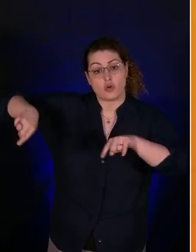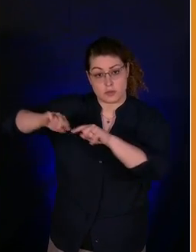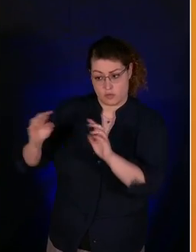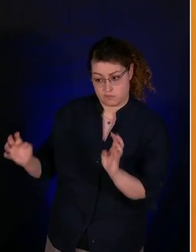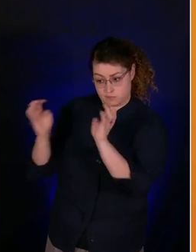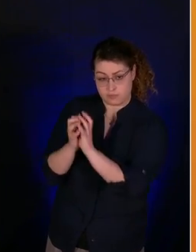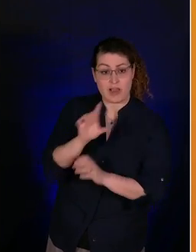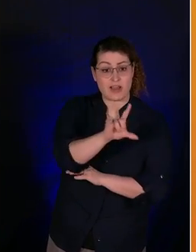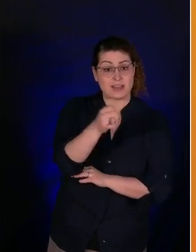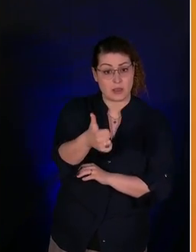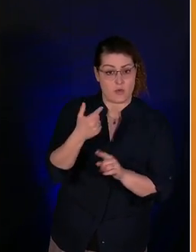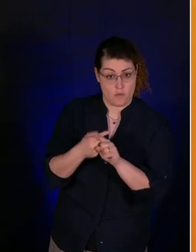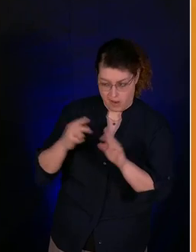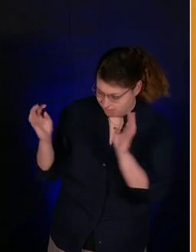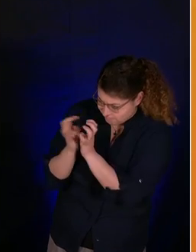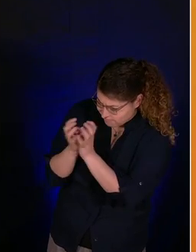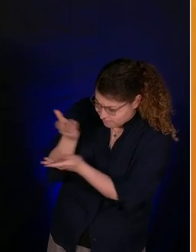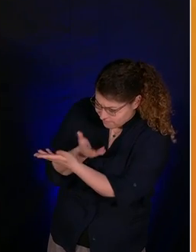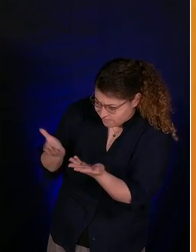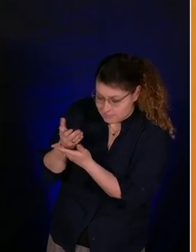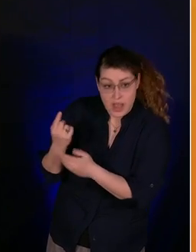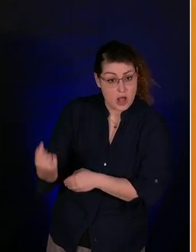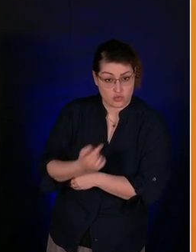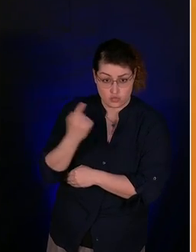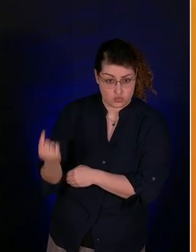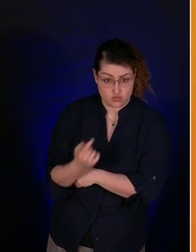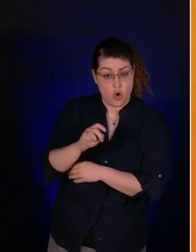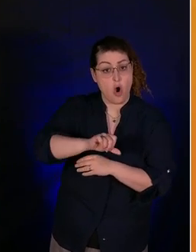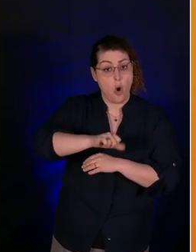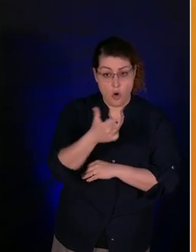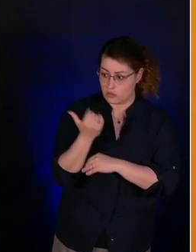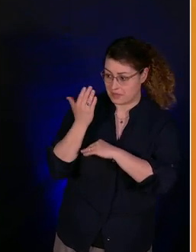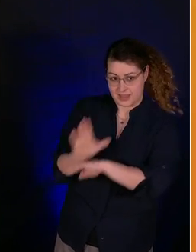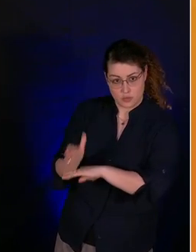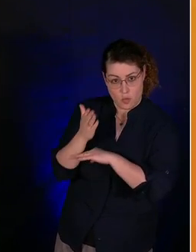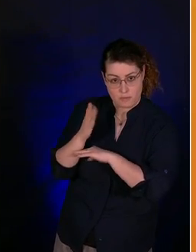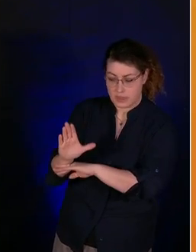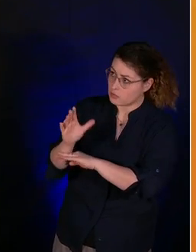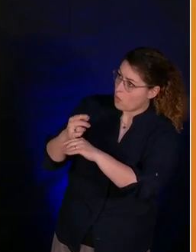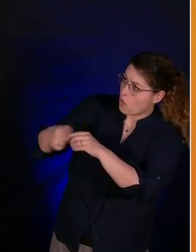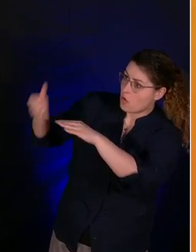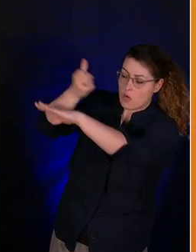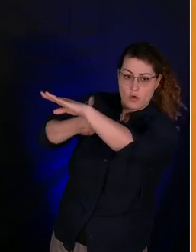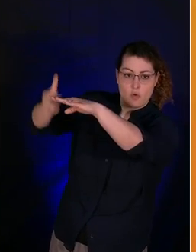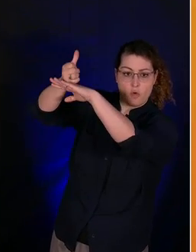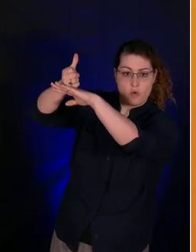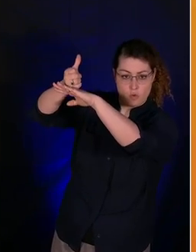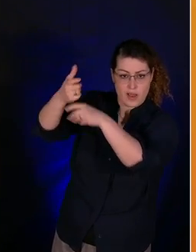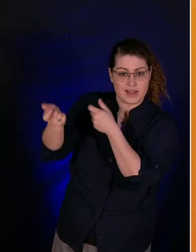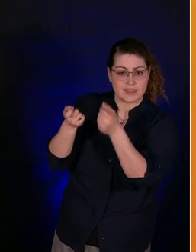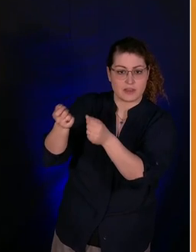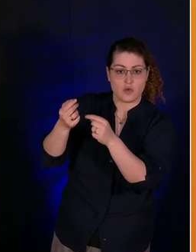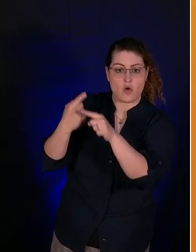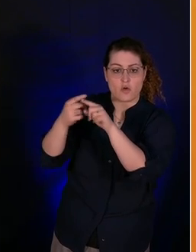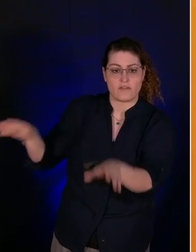21 reprises et systématiquement après les 11 présentations à la direction confédérale afin de prendre en